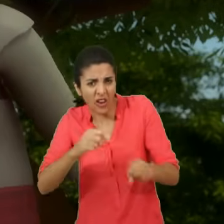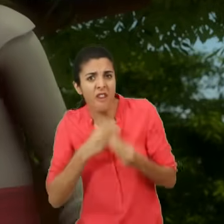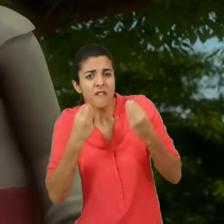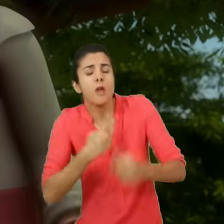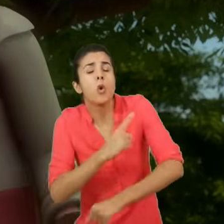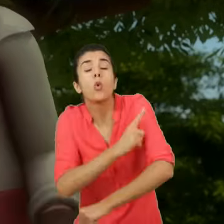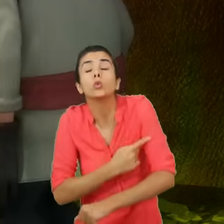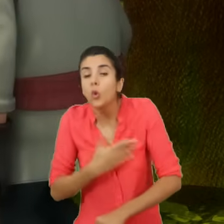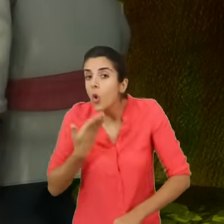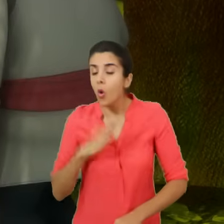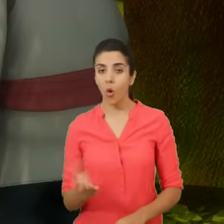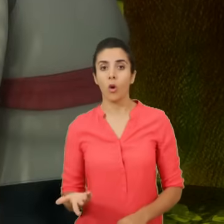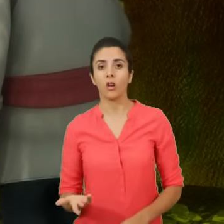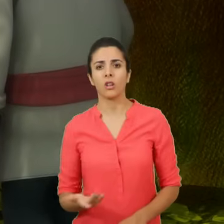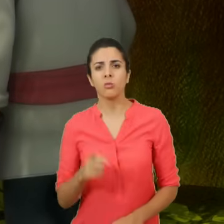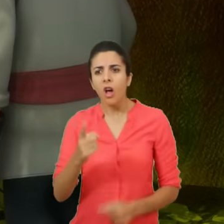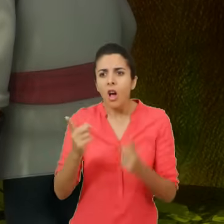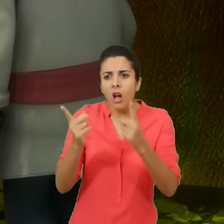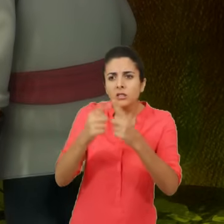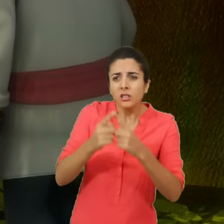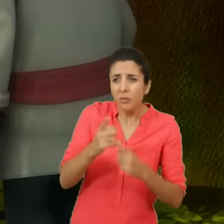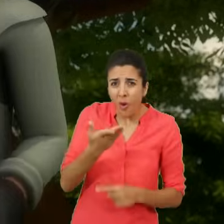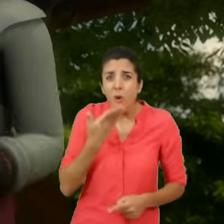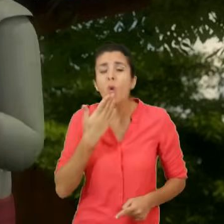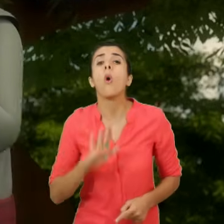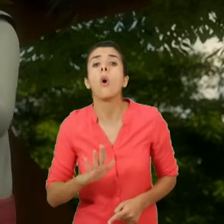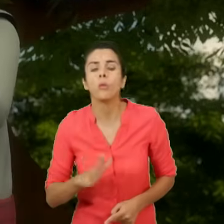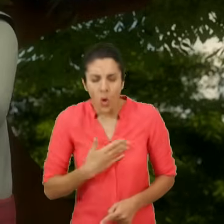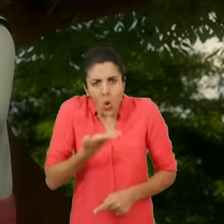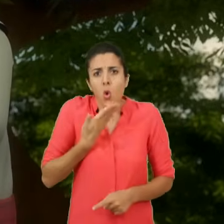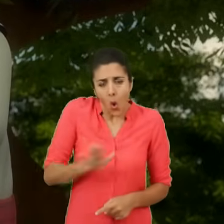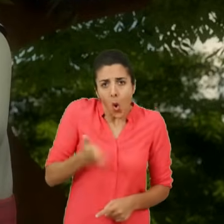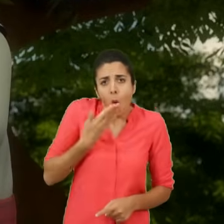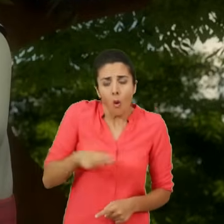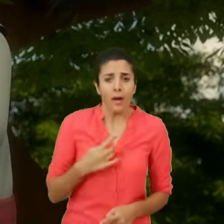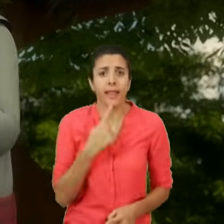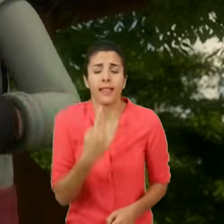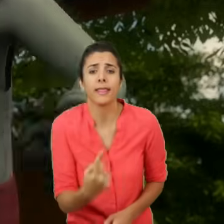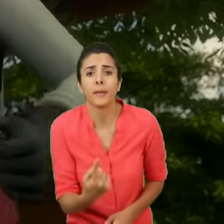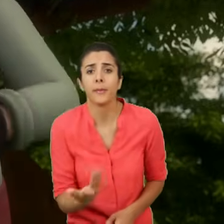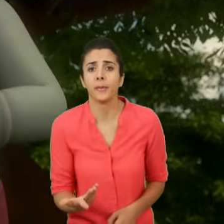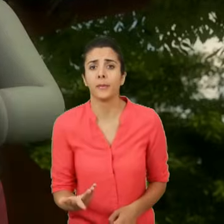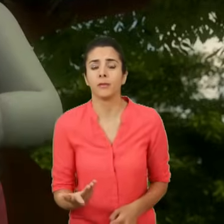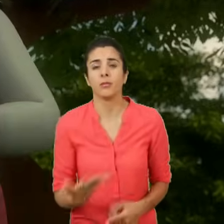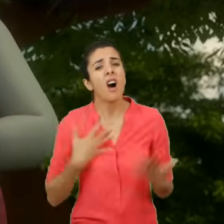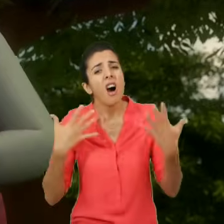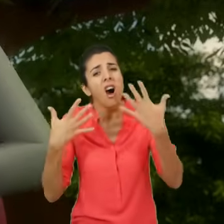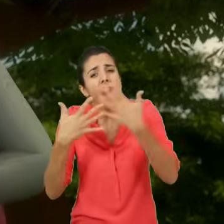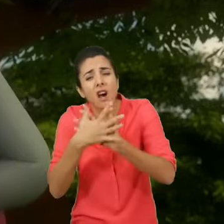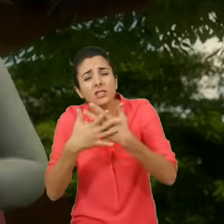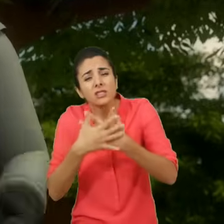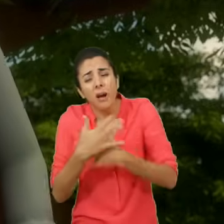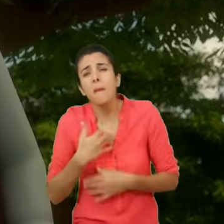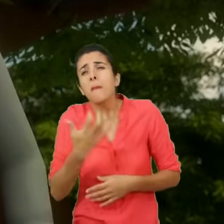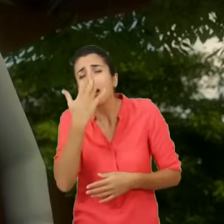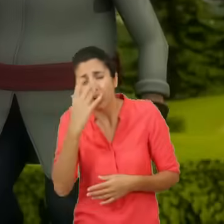kalmadı. Bu saydıkların yok mu yani? Yok, yok. Akşam olmasını